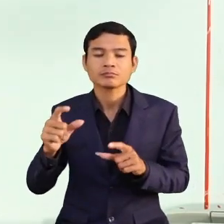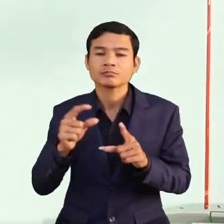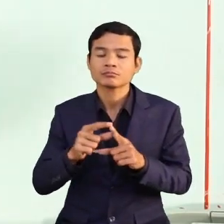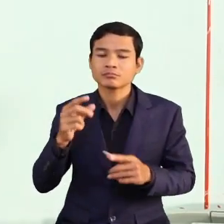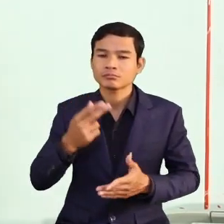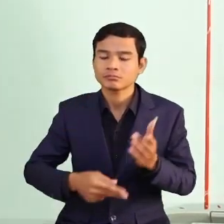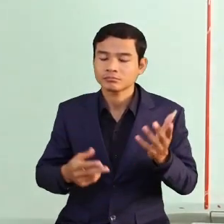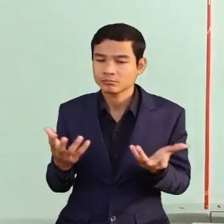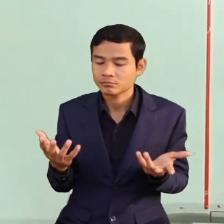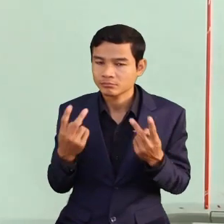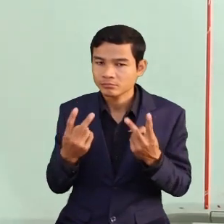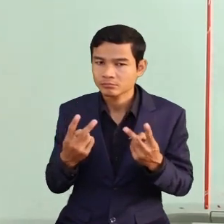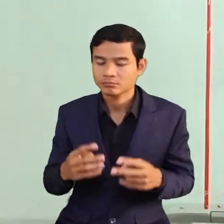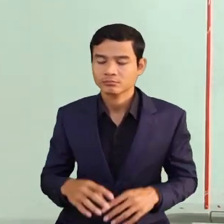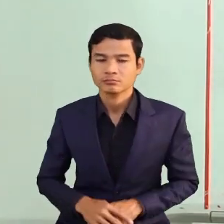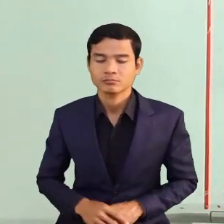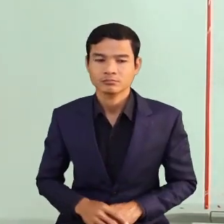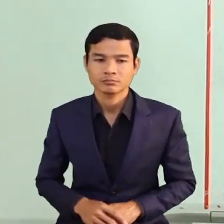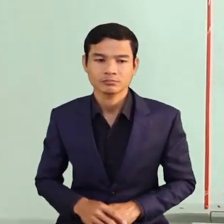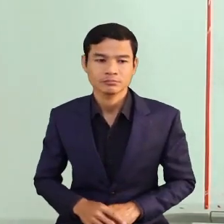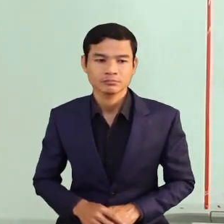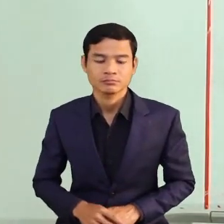đại